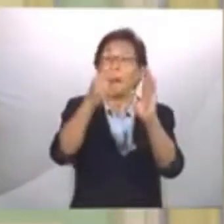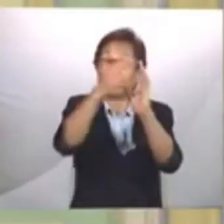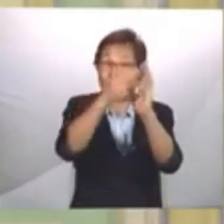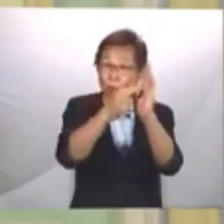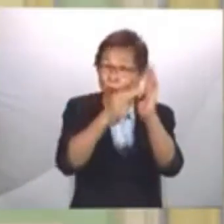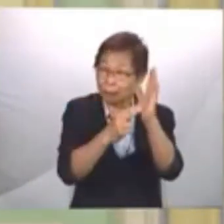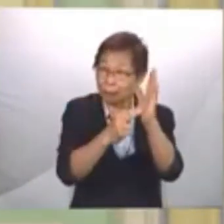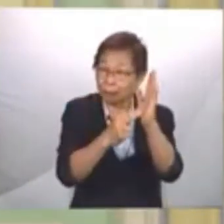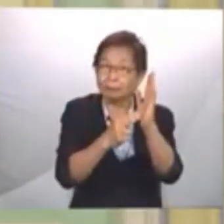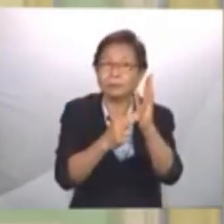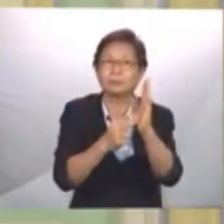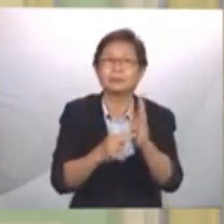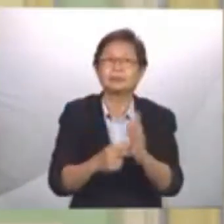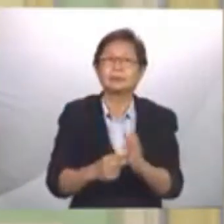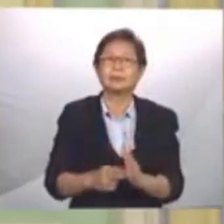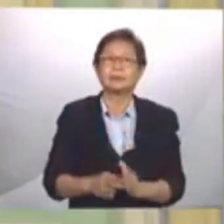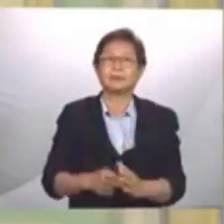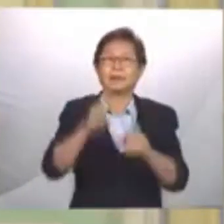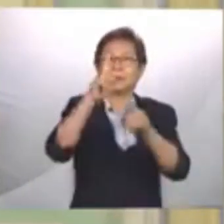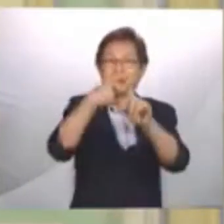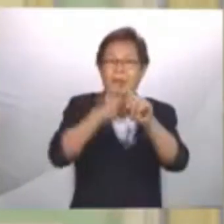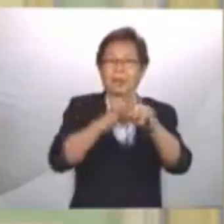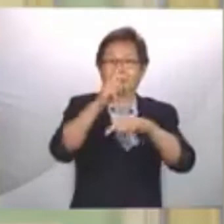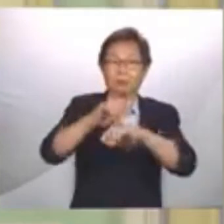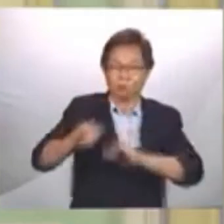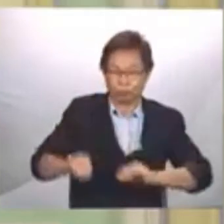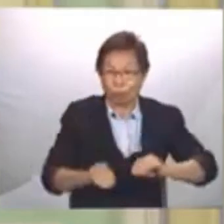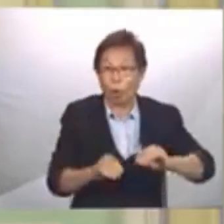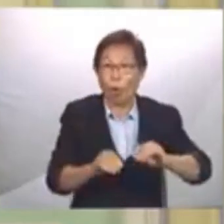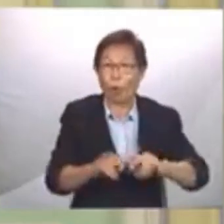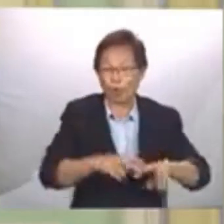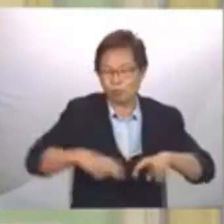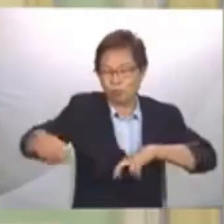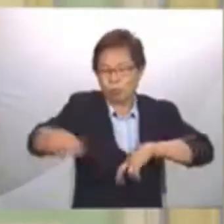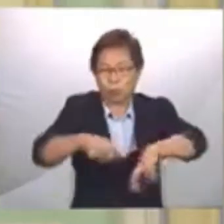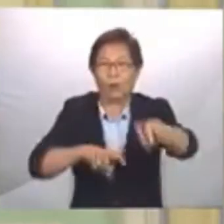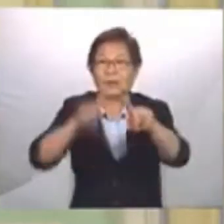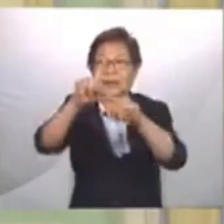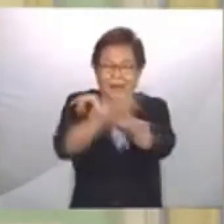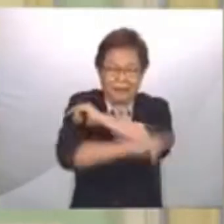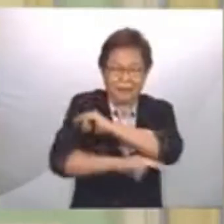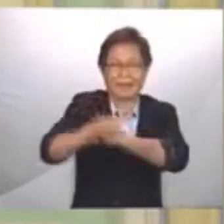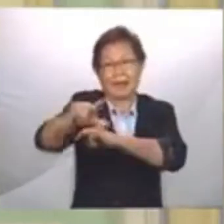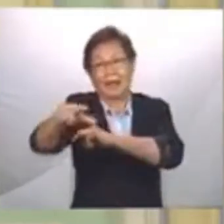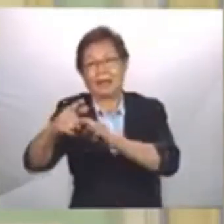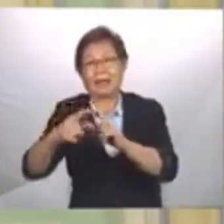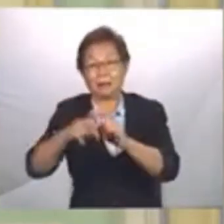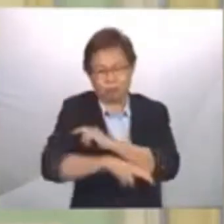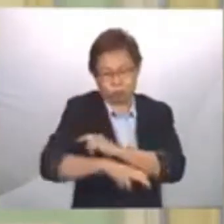pergerakan daripada satu negeri ke satu negeri dan juga pergerakan di dalam